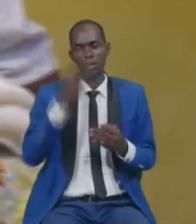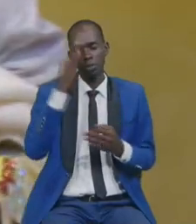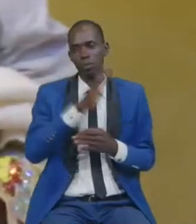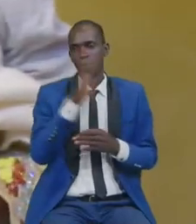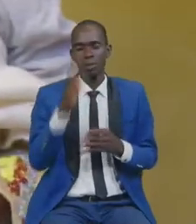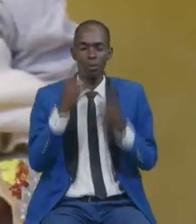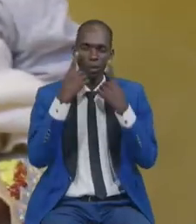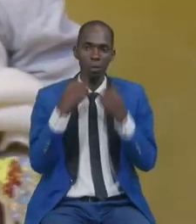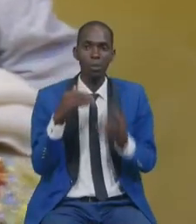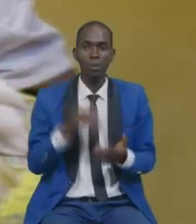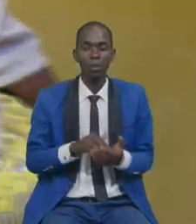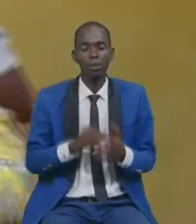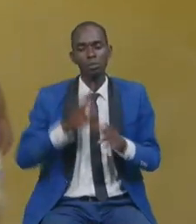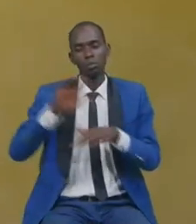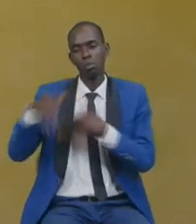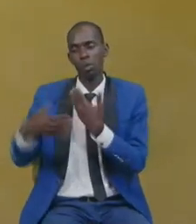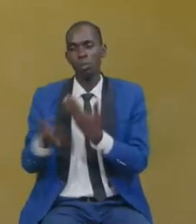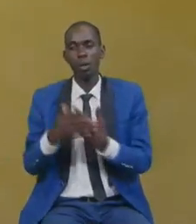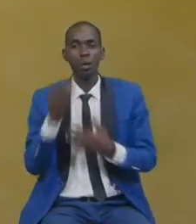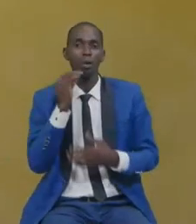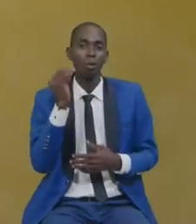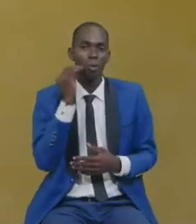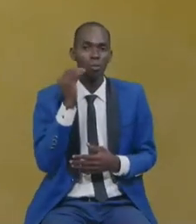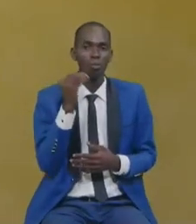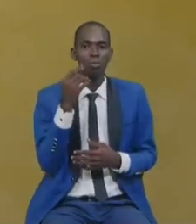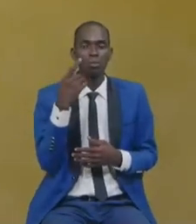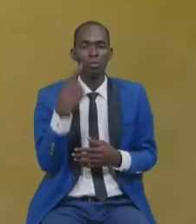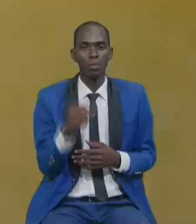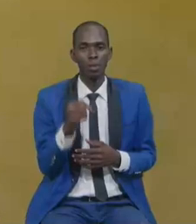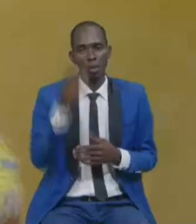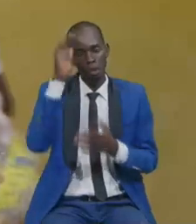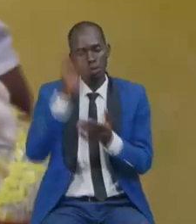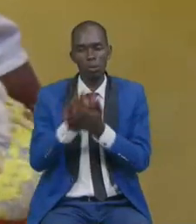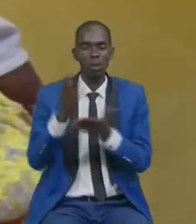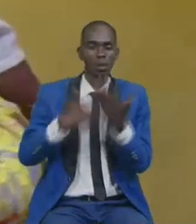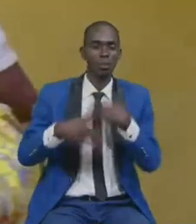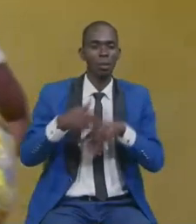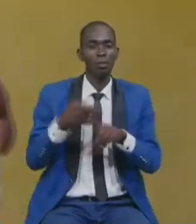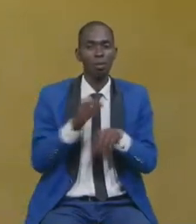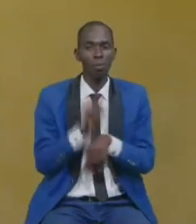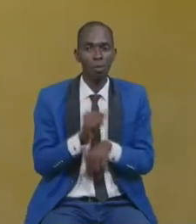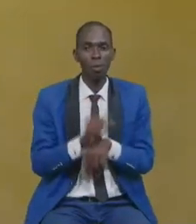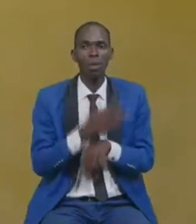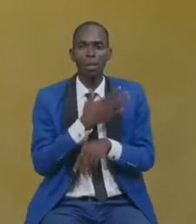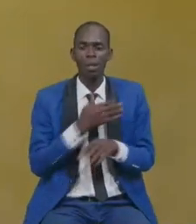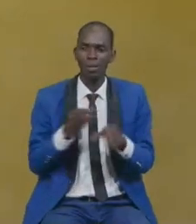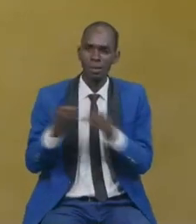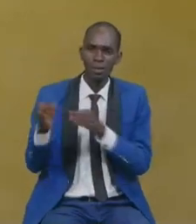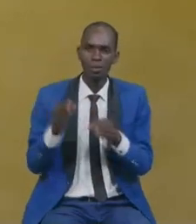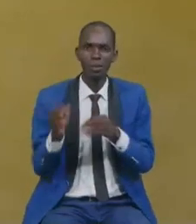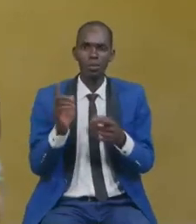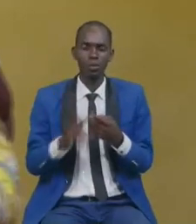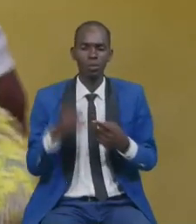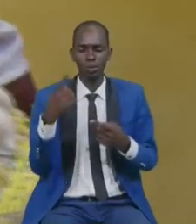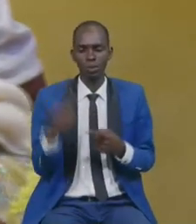Je suis revenu à la maison, mon mari a quitté le bureau, et je lui ai raconté. Ah, est-ce que tu sais le